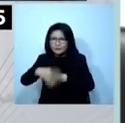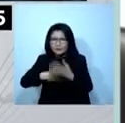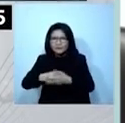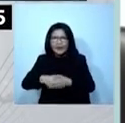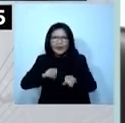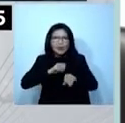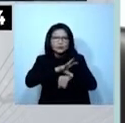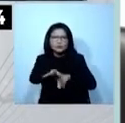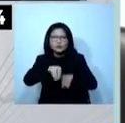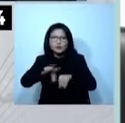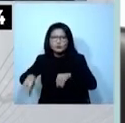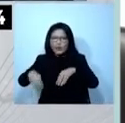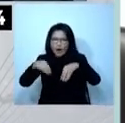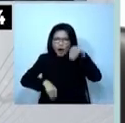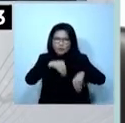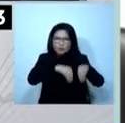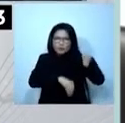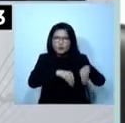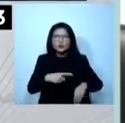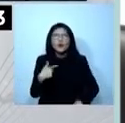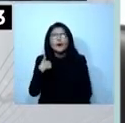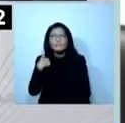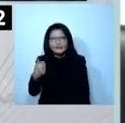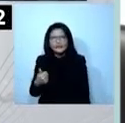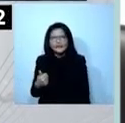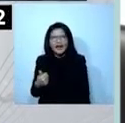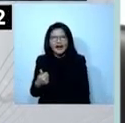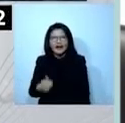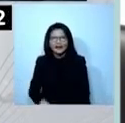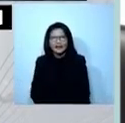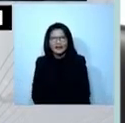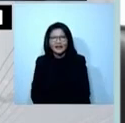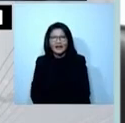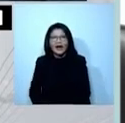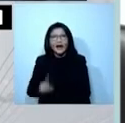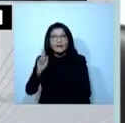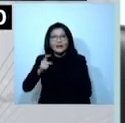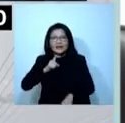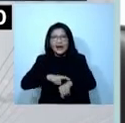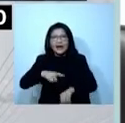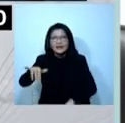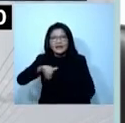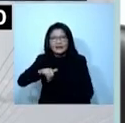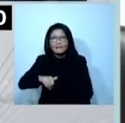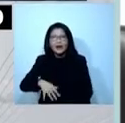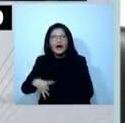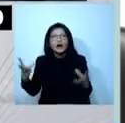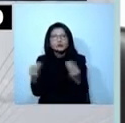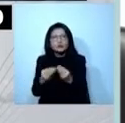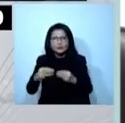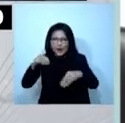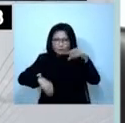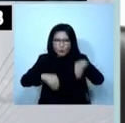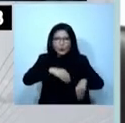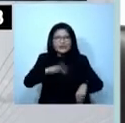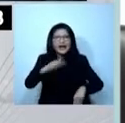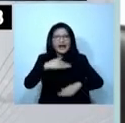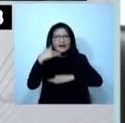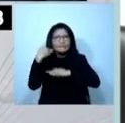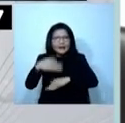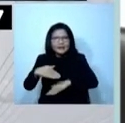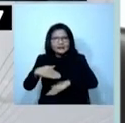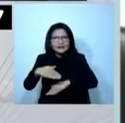Dan teman-teman yang kemudian menjadi korban itu juga secara normatif bisa memaafkan walaupun memang nggak bisa melupakan, tapi